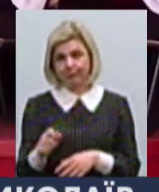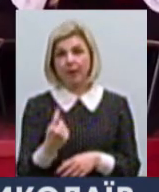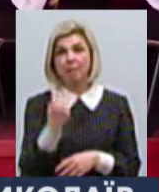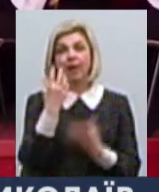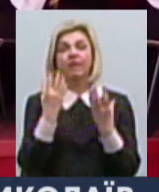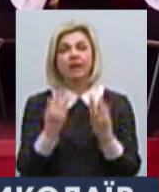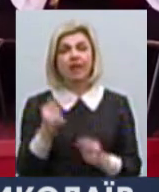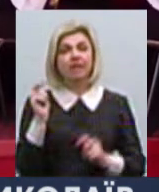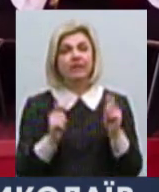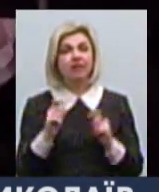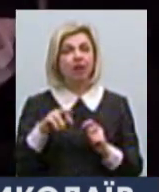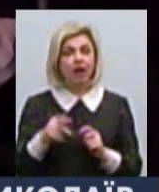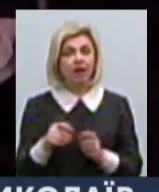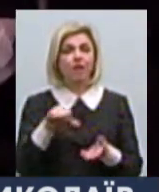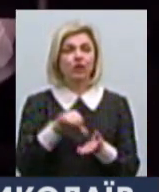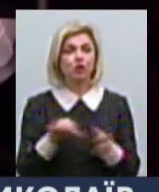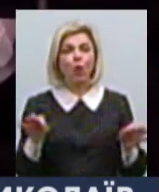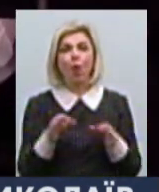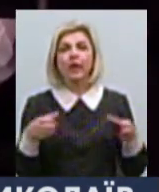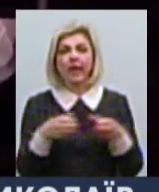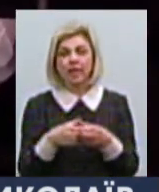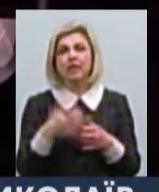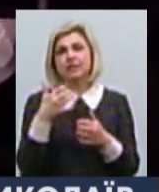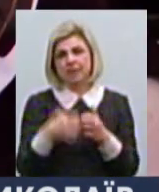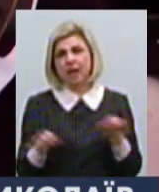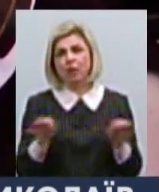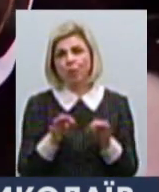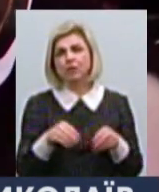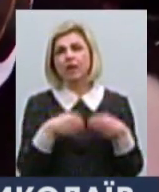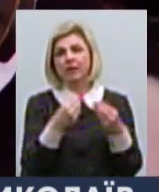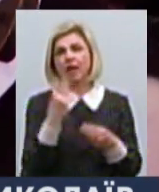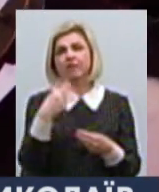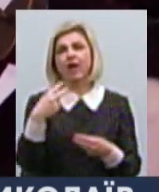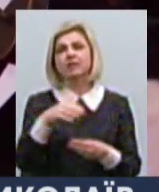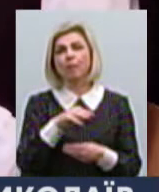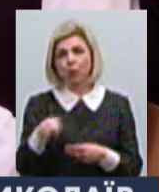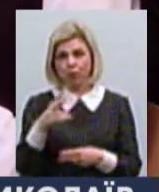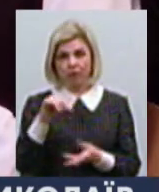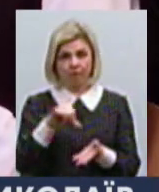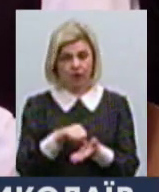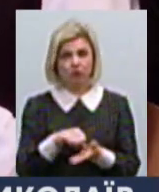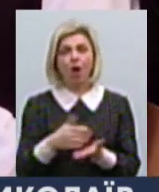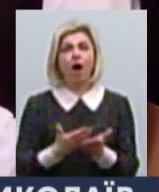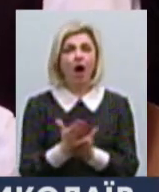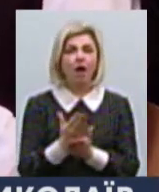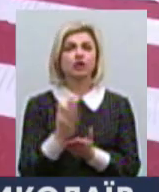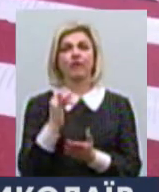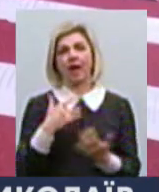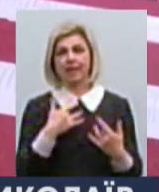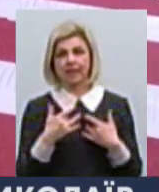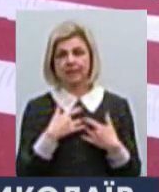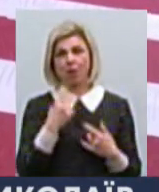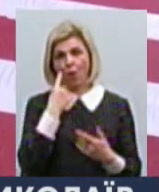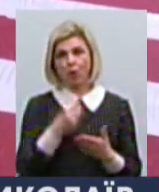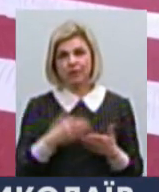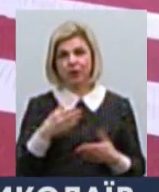день фестивалю виступатимуть оркестри. Середньому музикантам дається 20 хвилин на виступ. Якість гри та артистизм оцінює